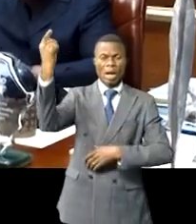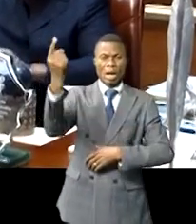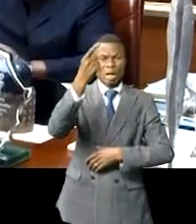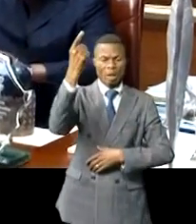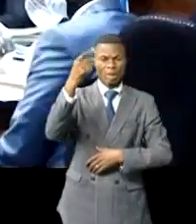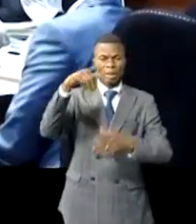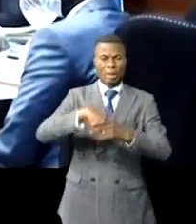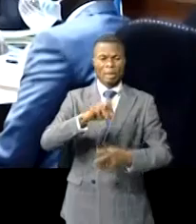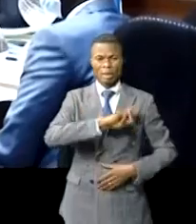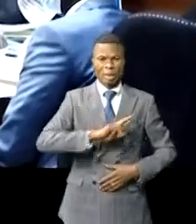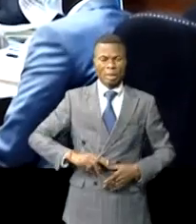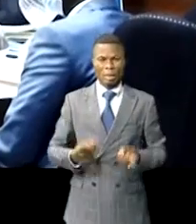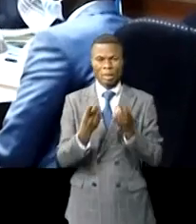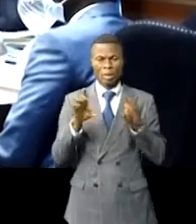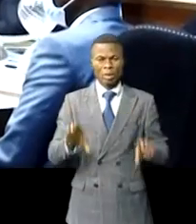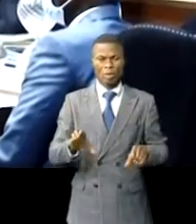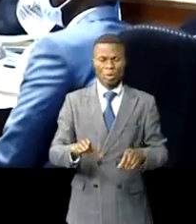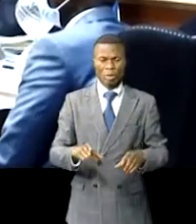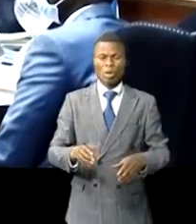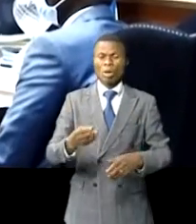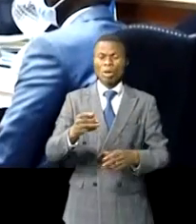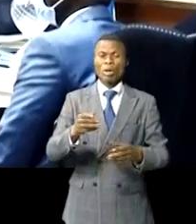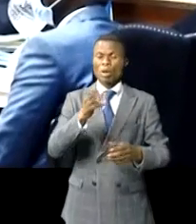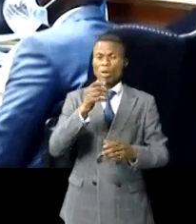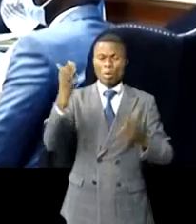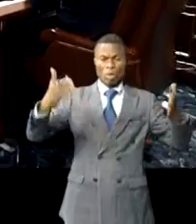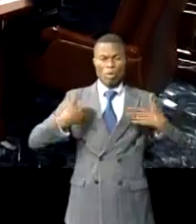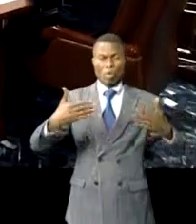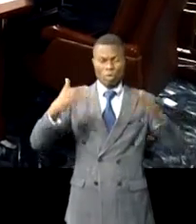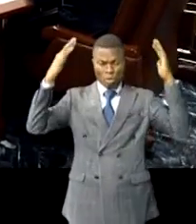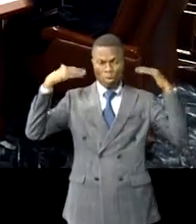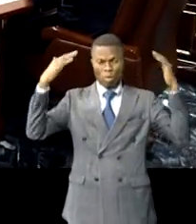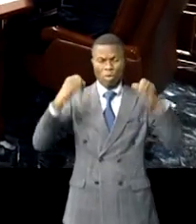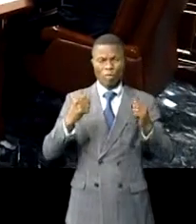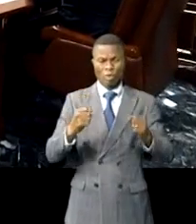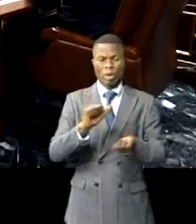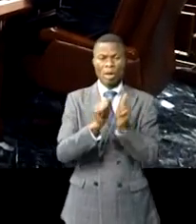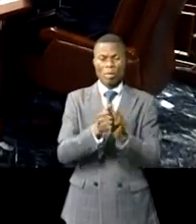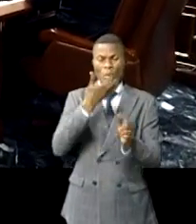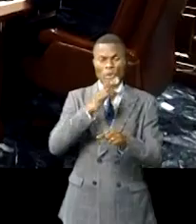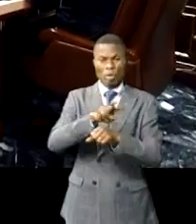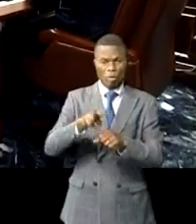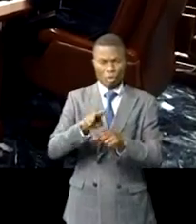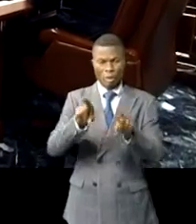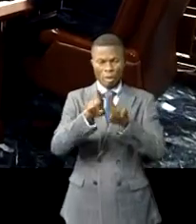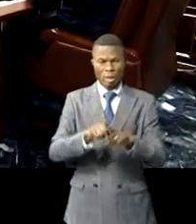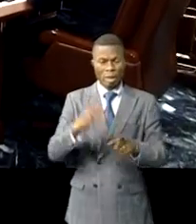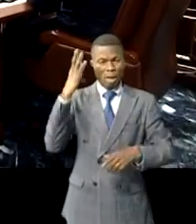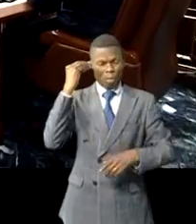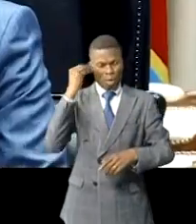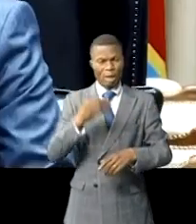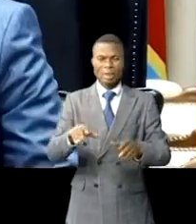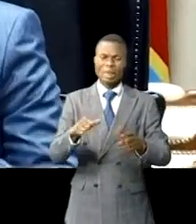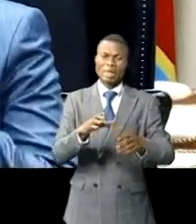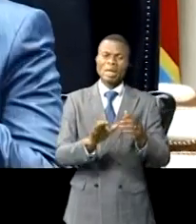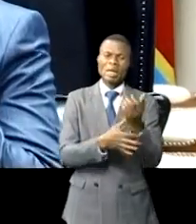en République démocratique du Congo, le réchauffement climatique, la pandémie de Covid-19 et la poliomyélite étaient en toile